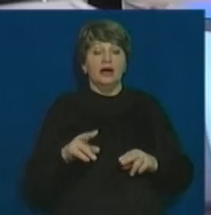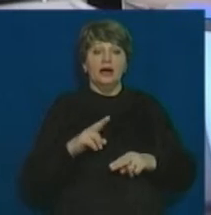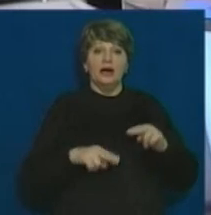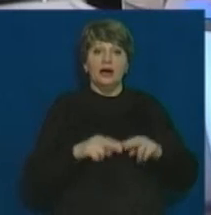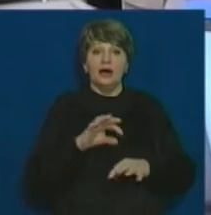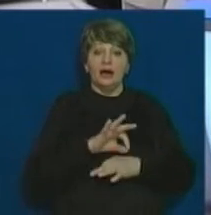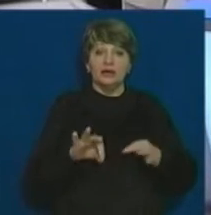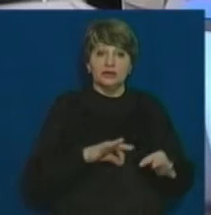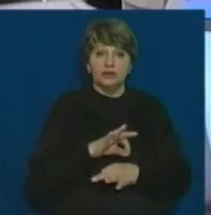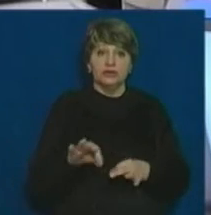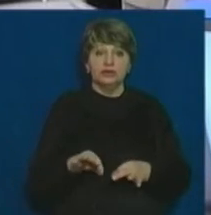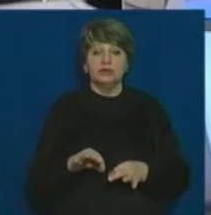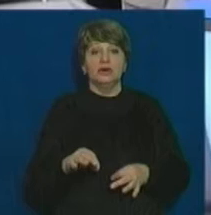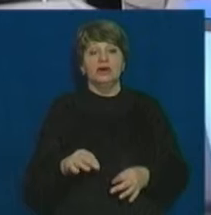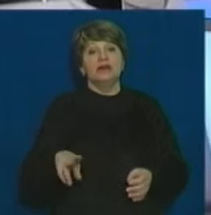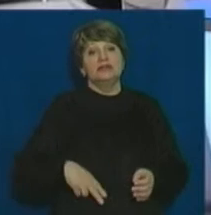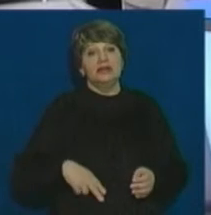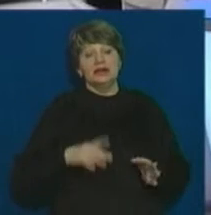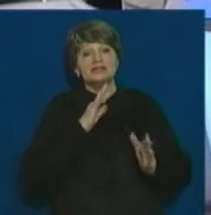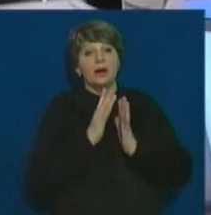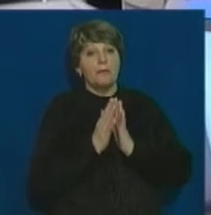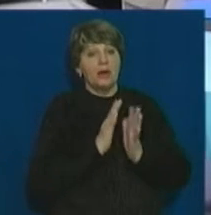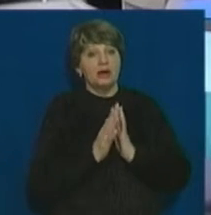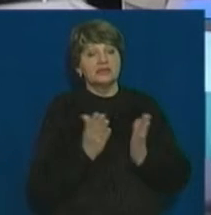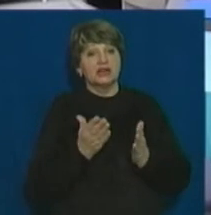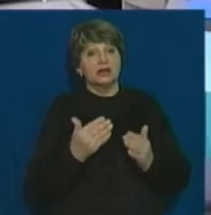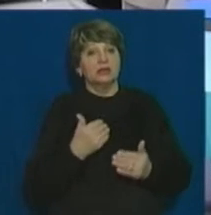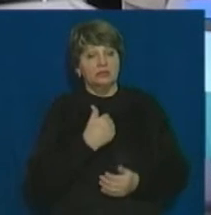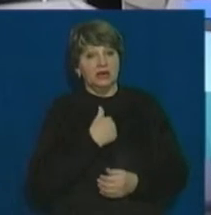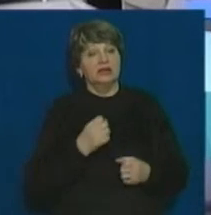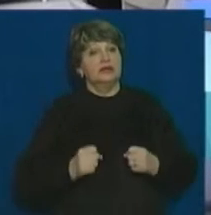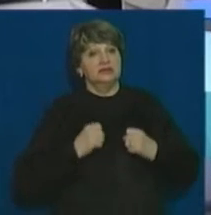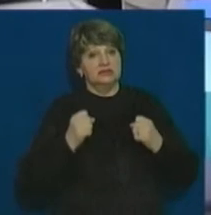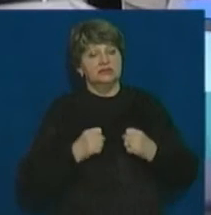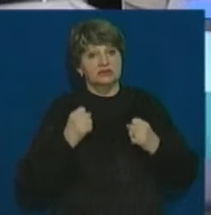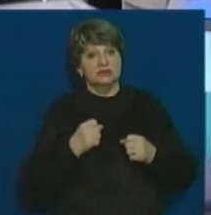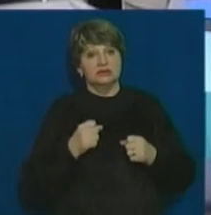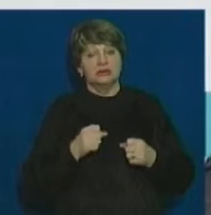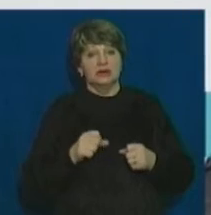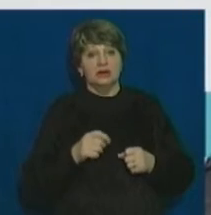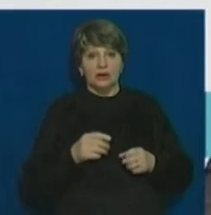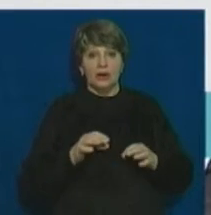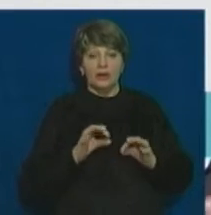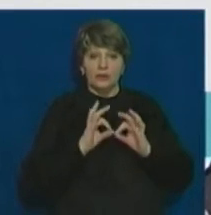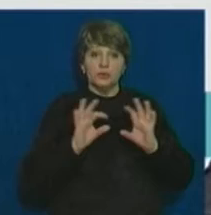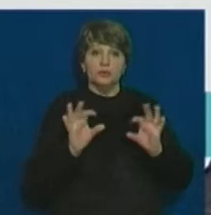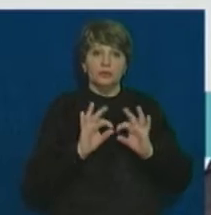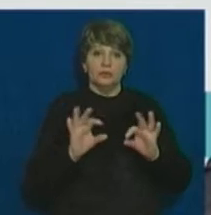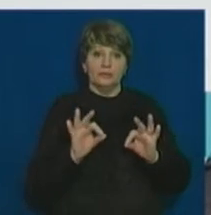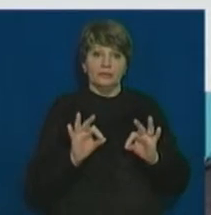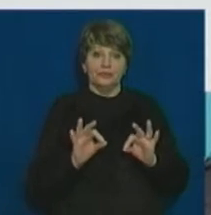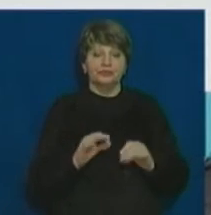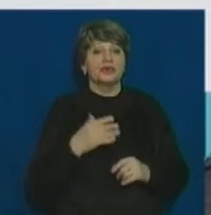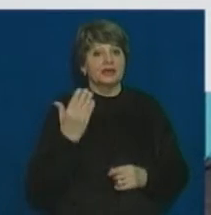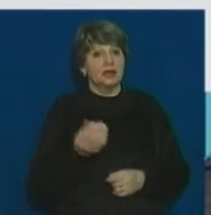і комунальне підприємство «Дирекція парків», з якими ми намагалися винести на публічну консультацію питання встановлення стели, то там